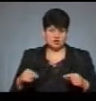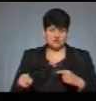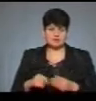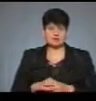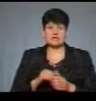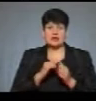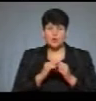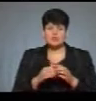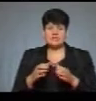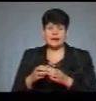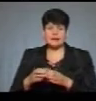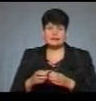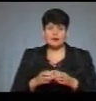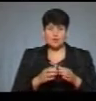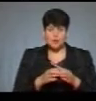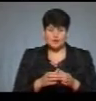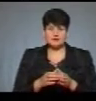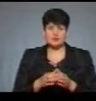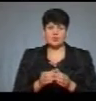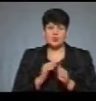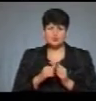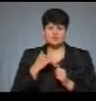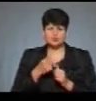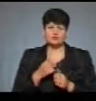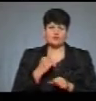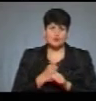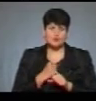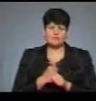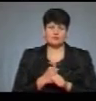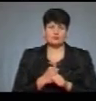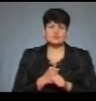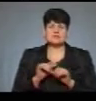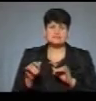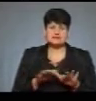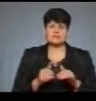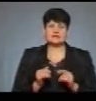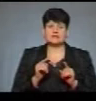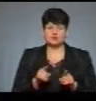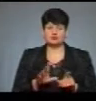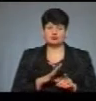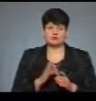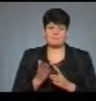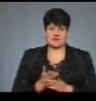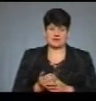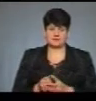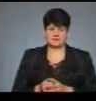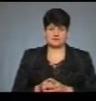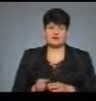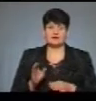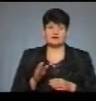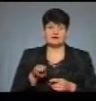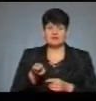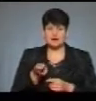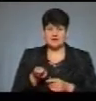на кожній категорії ми, звичайно, як кожен рік робимо цілі заходи для того, щоб були ці пільги. На касах